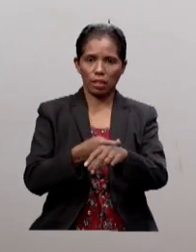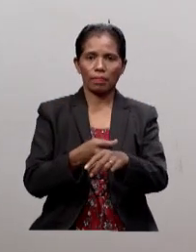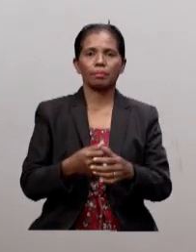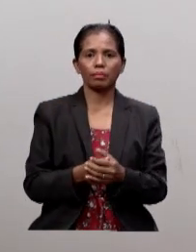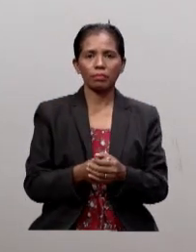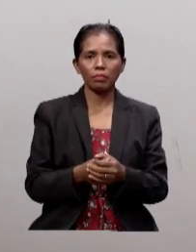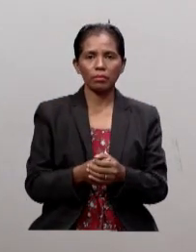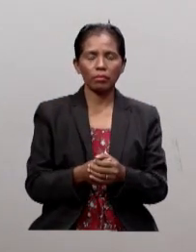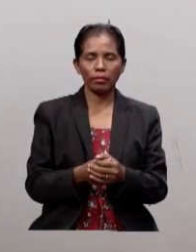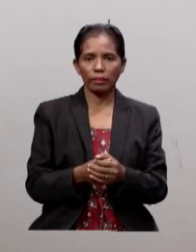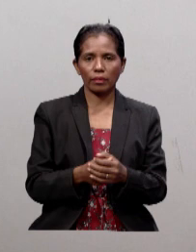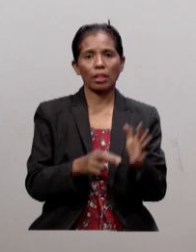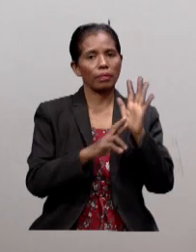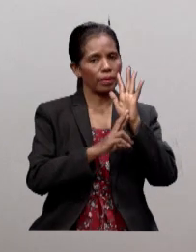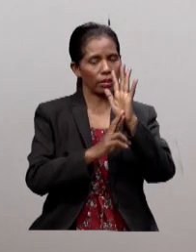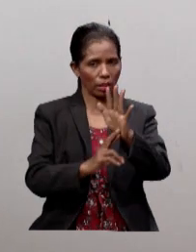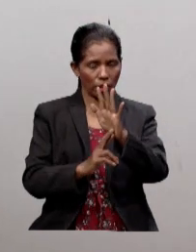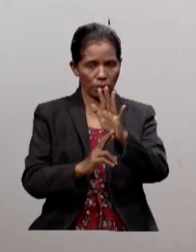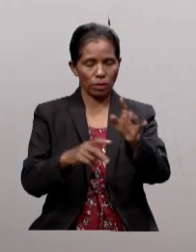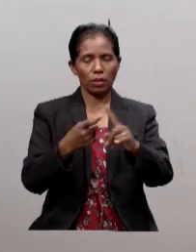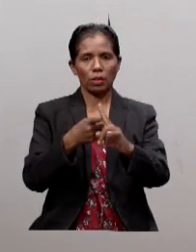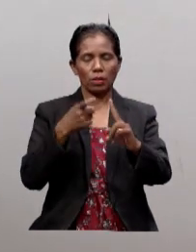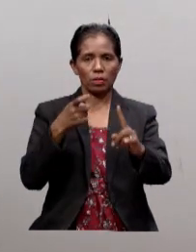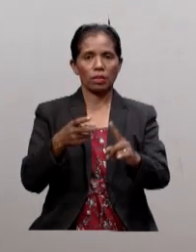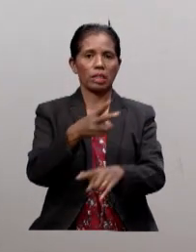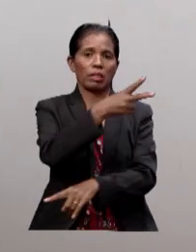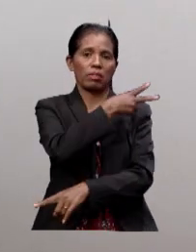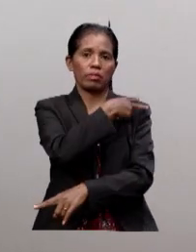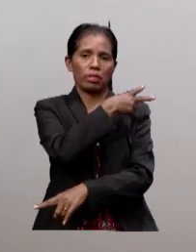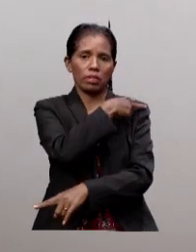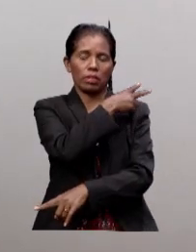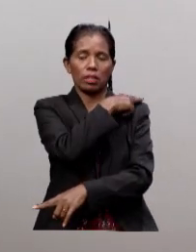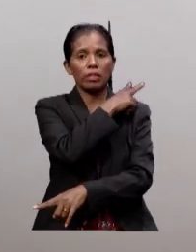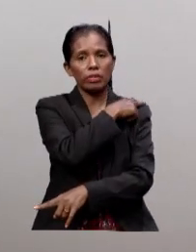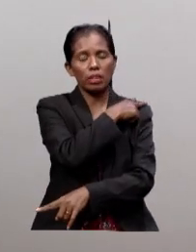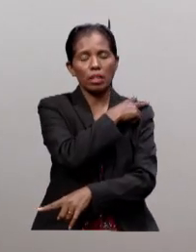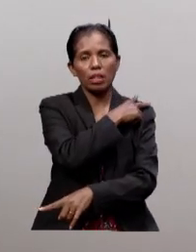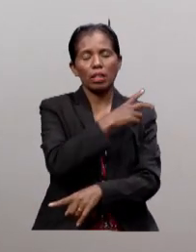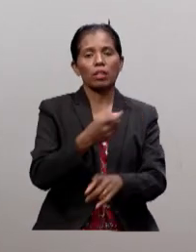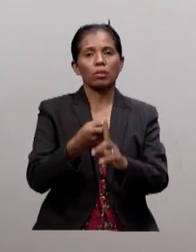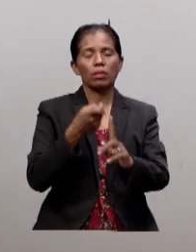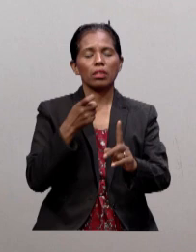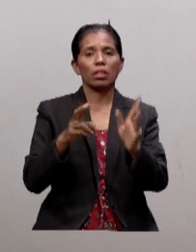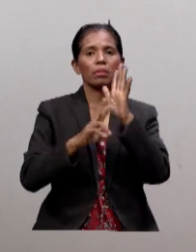kada divisa ka posto e pois mas representante ho se governo nenya.